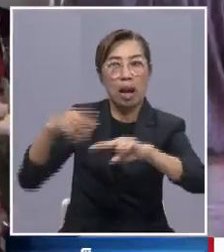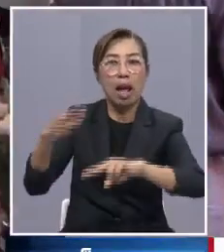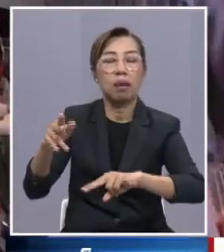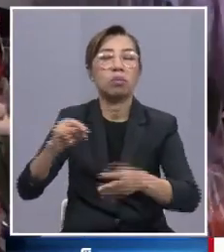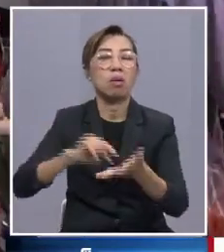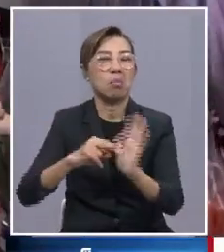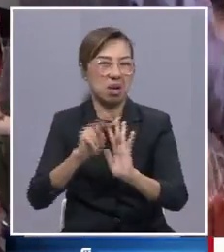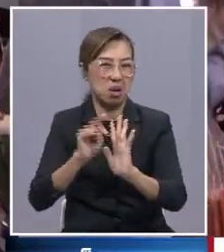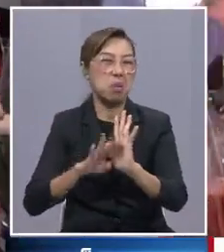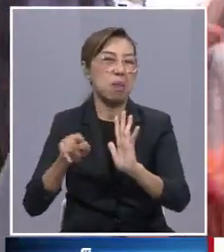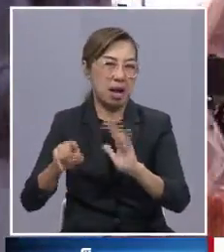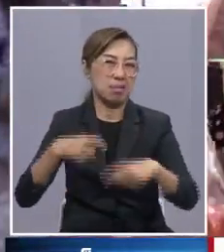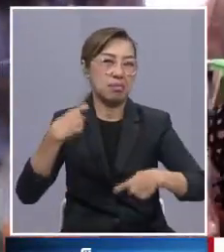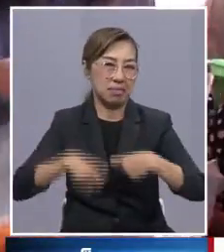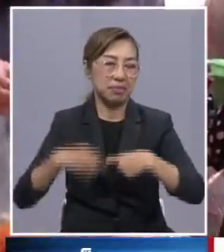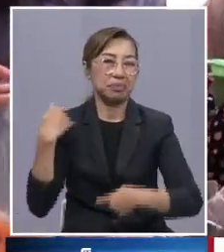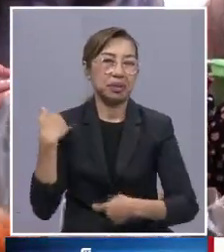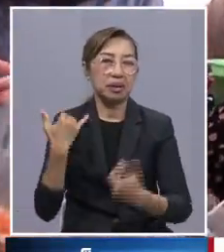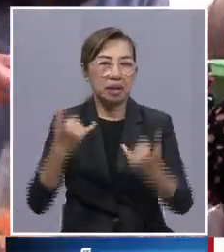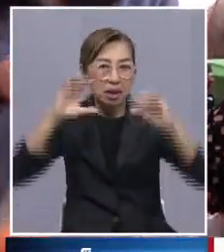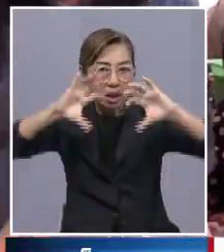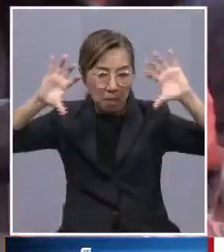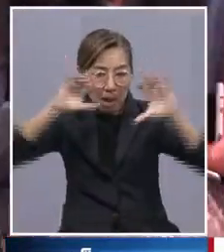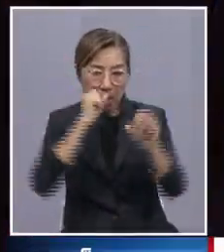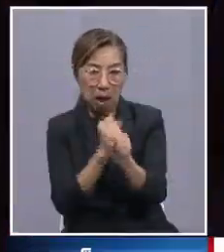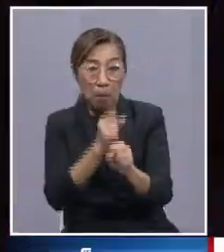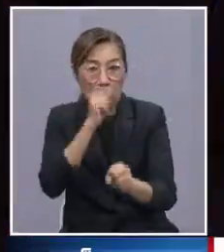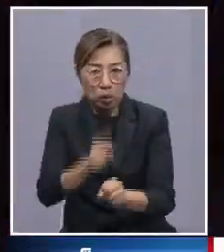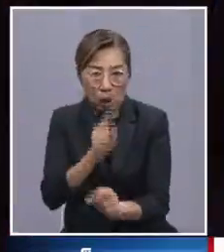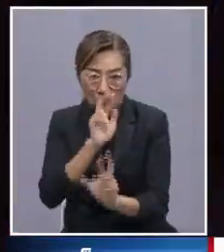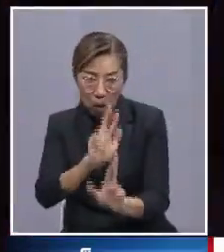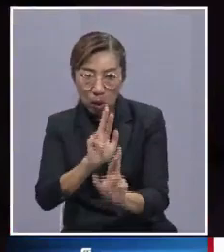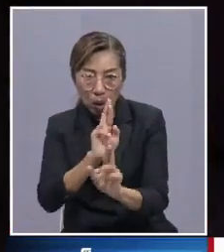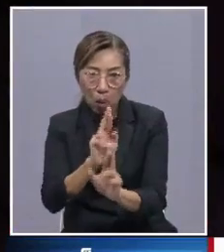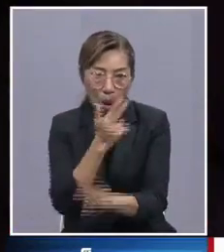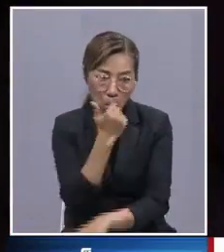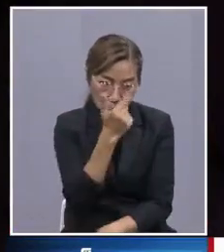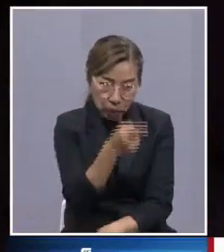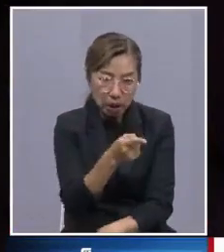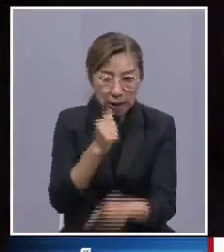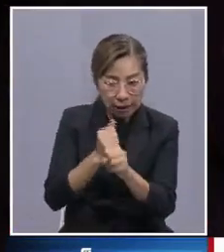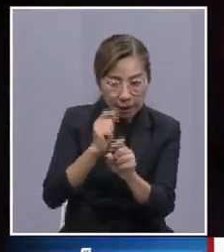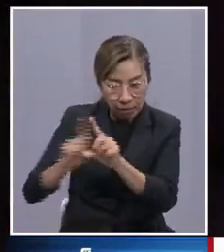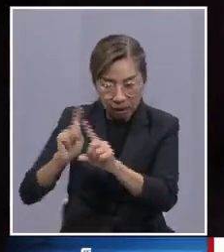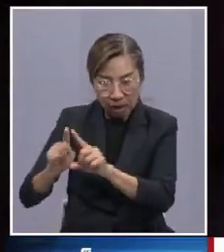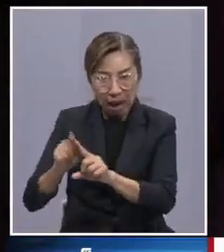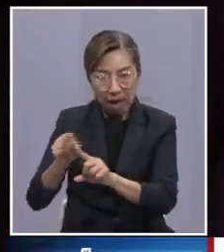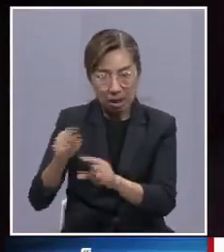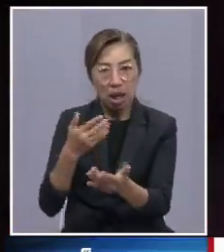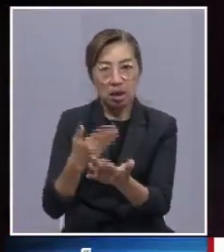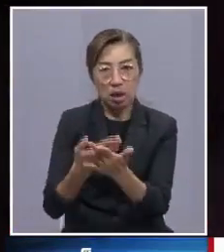นี้ก็ดูเหมือนจะยิ่งทำให้รัฐบาลเองต้องระมัดระวังยิ่งกว่าเดิมอ่ะนะฮะทุกย่างก้าเลยของนโยบายเงินดิจิทอลนี้นะฮะ